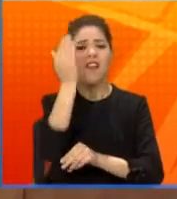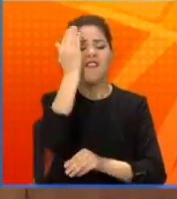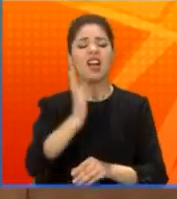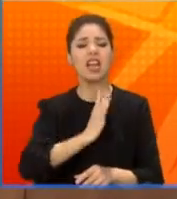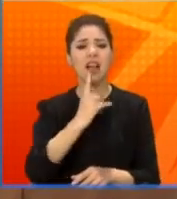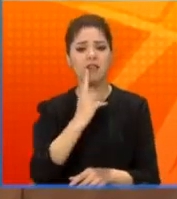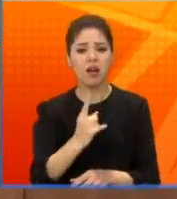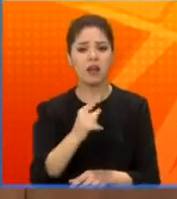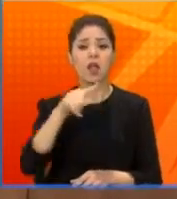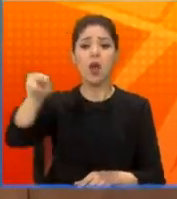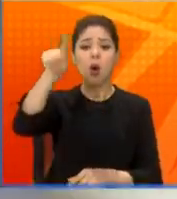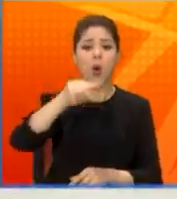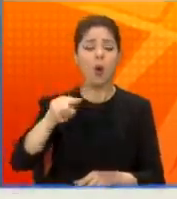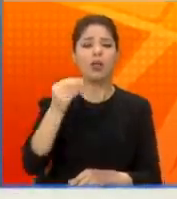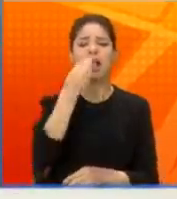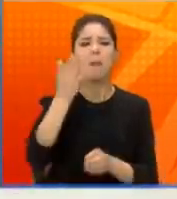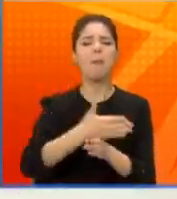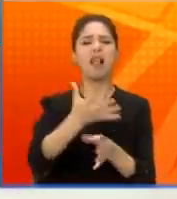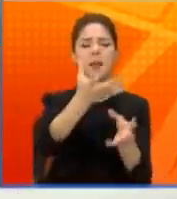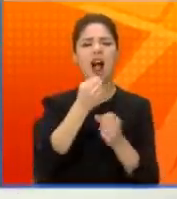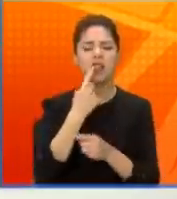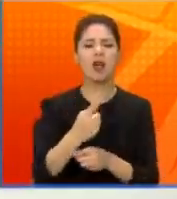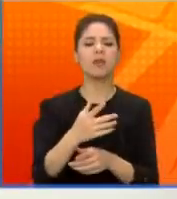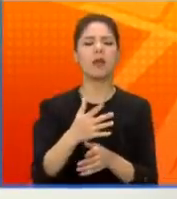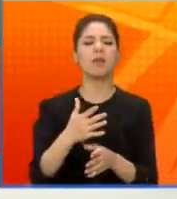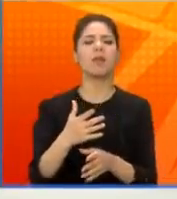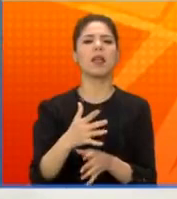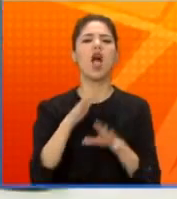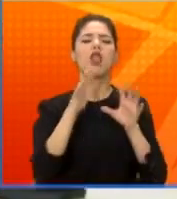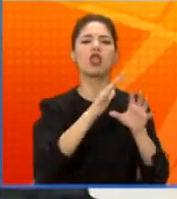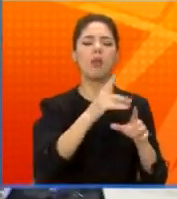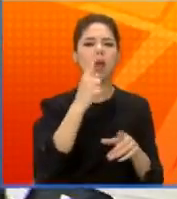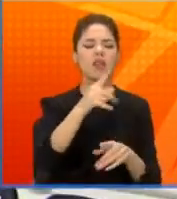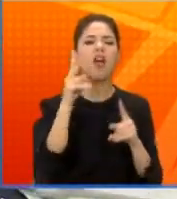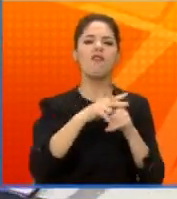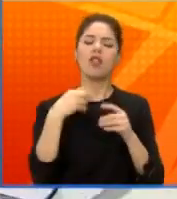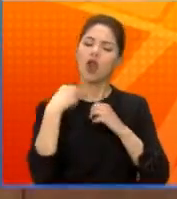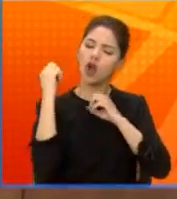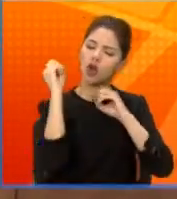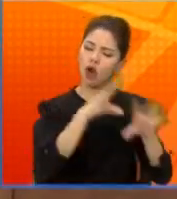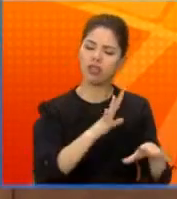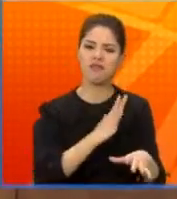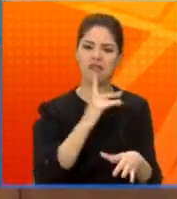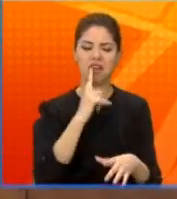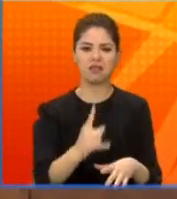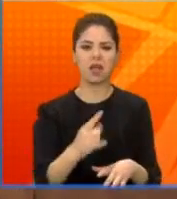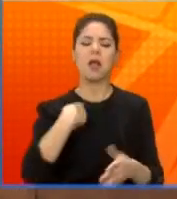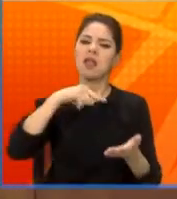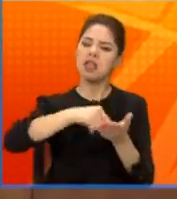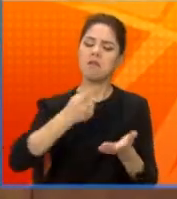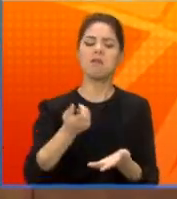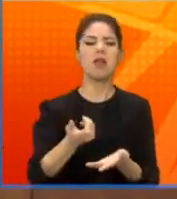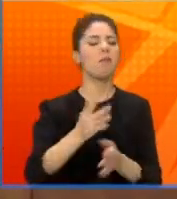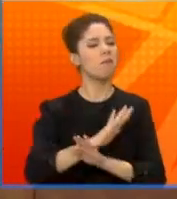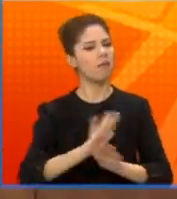garibanlarımız var dedi. Onlara dedi. Kumanya alacağız dedi. Toptancı size dedi faturayı gönderecek dedi. Ben de imzaladım, götür bana